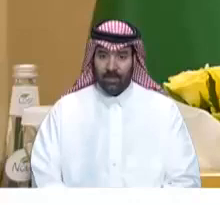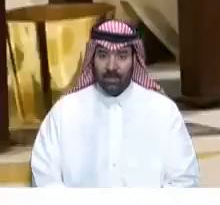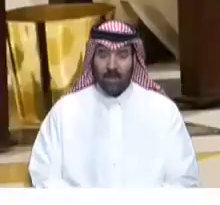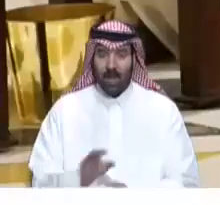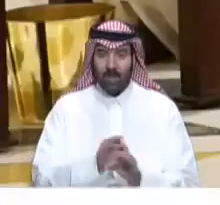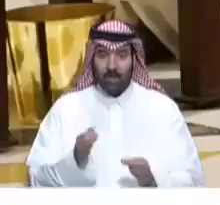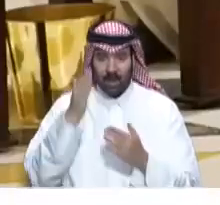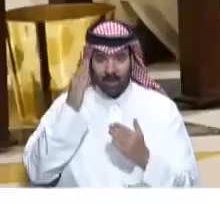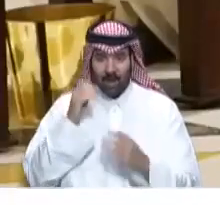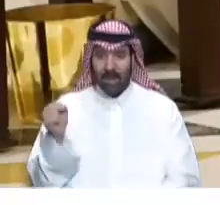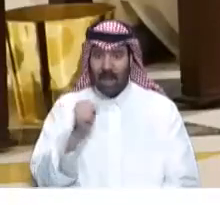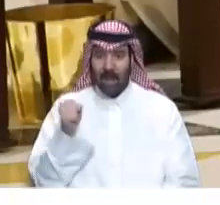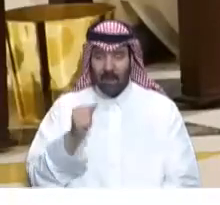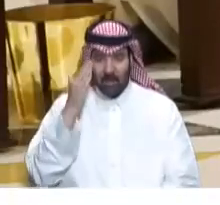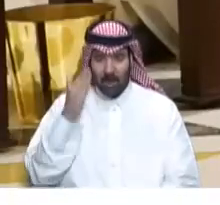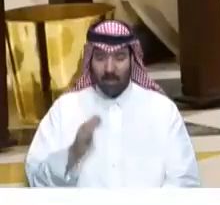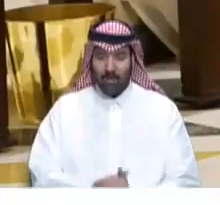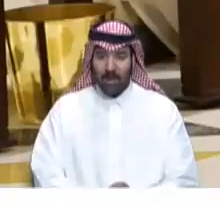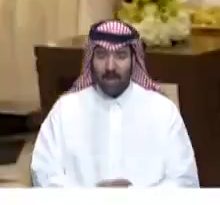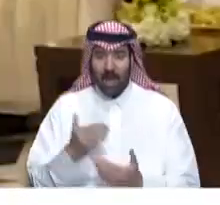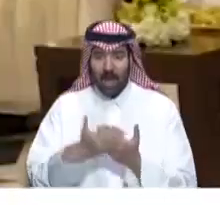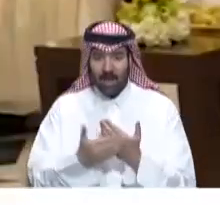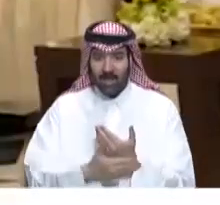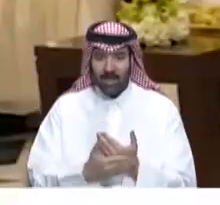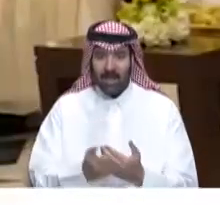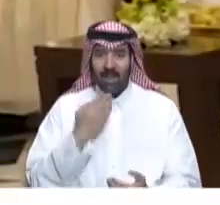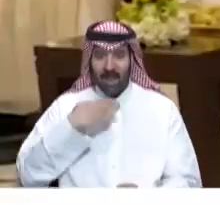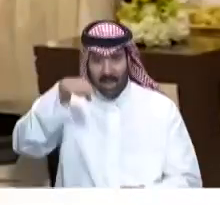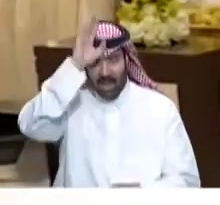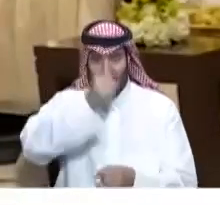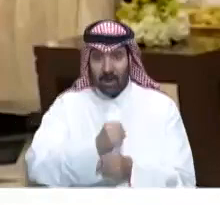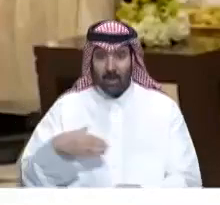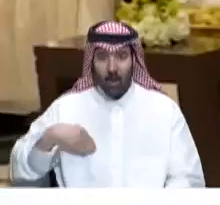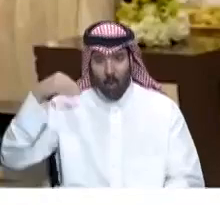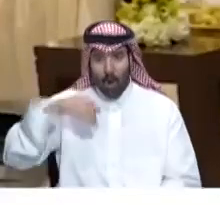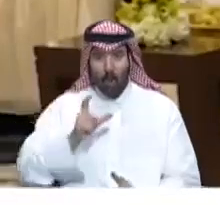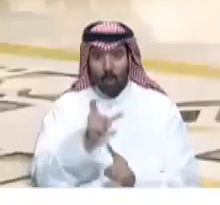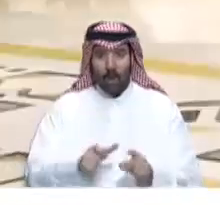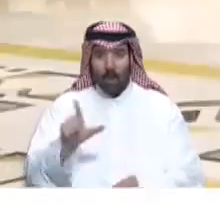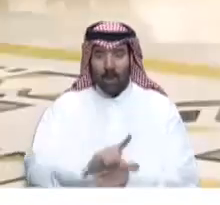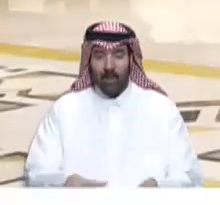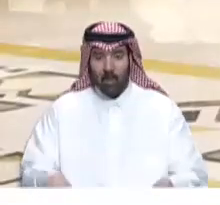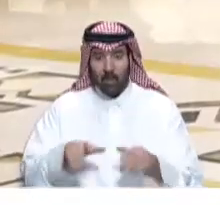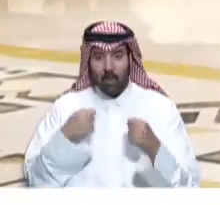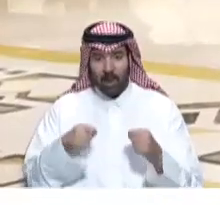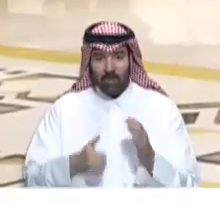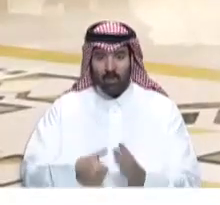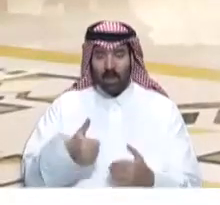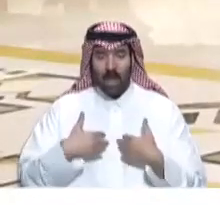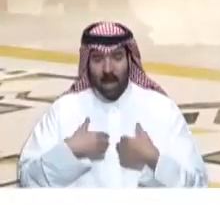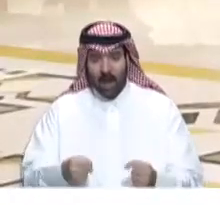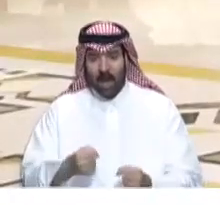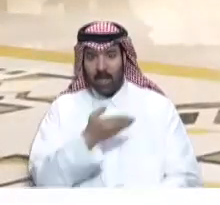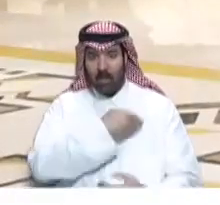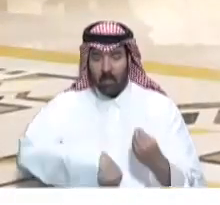جميعا بهذه المناسبة، وأن حرص سيدي خادم الحرمين الشريفين وسمو ولي العهد حفظهم الله على أمن وراحة